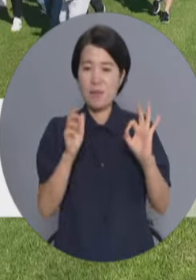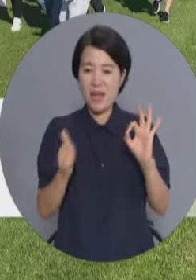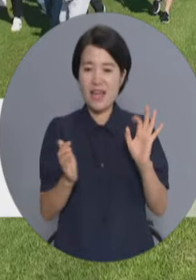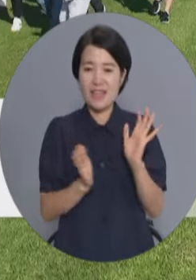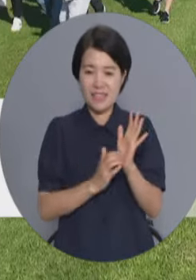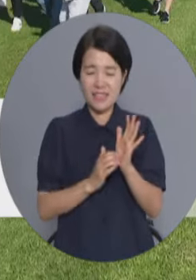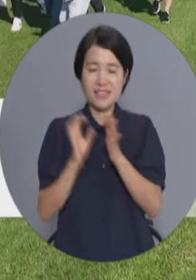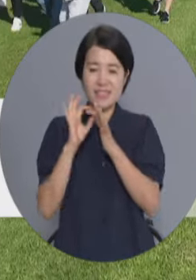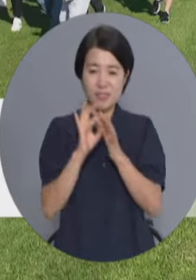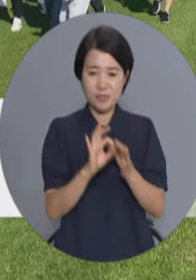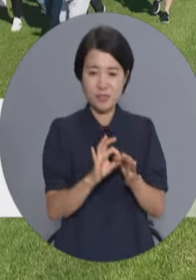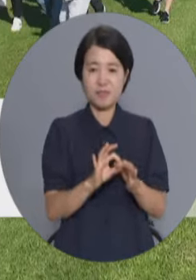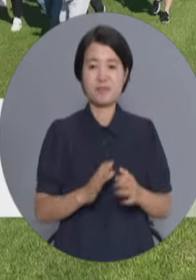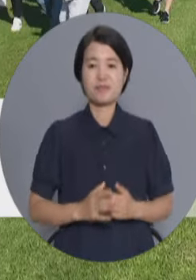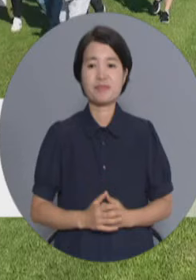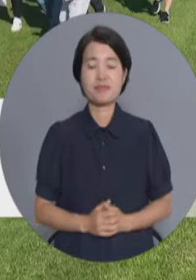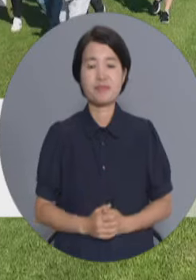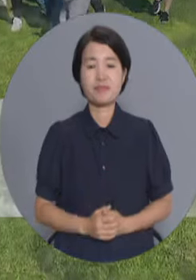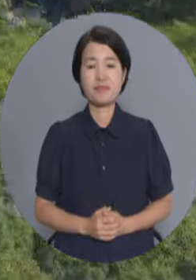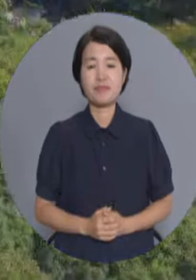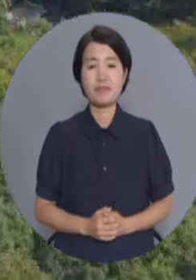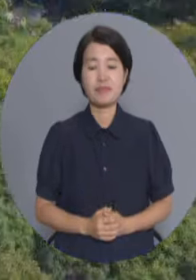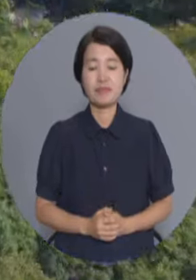이어집니다. 최우식 기자입니다.